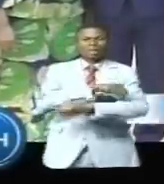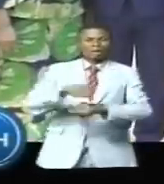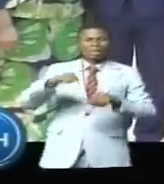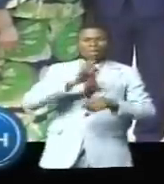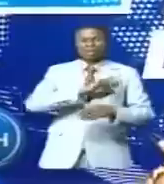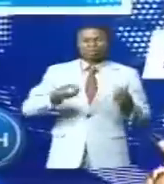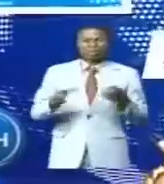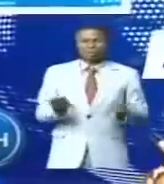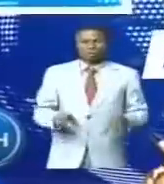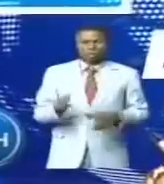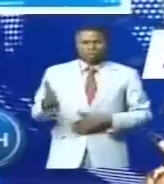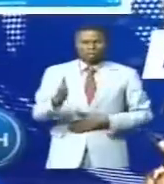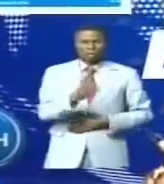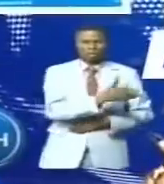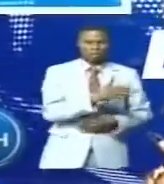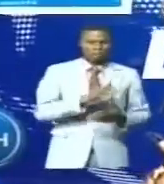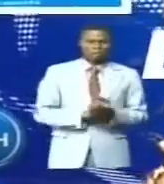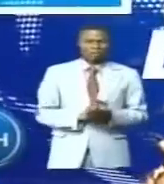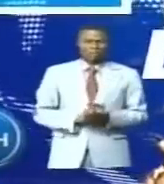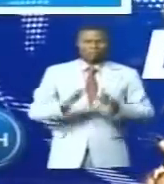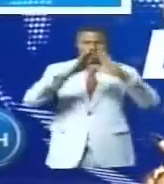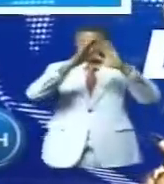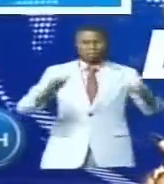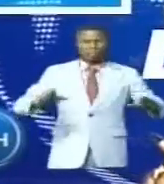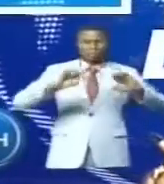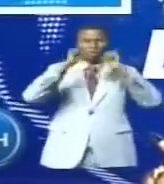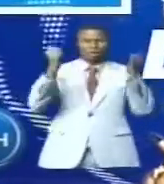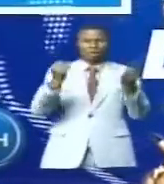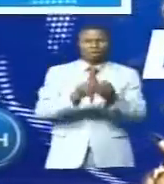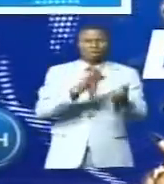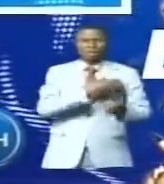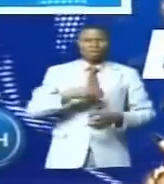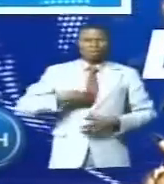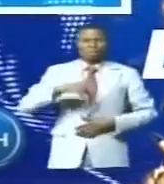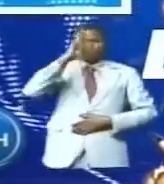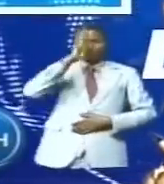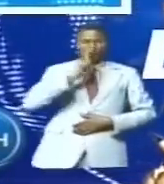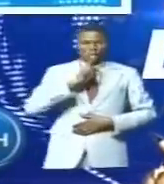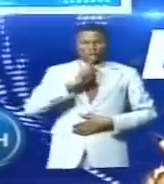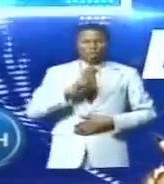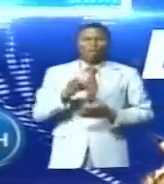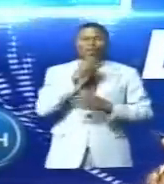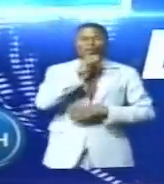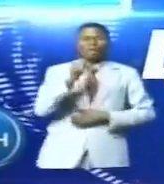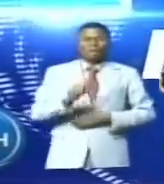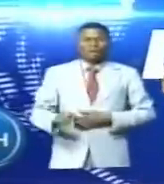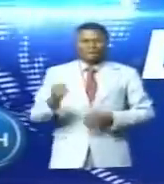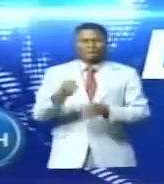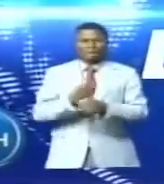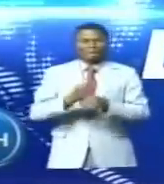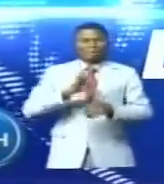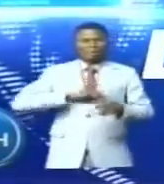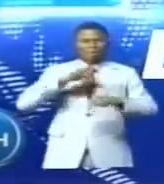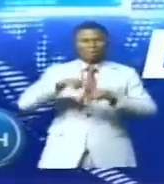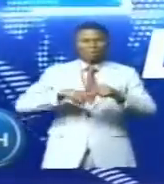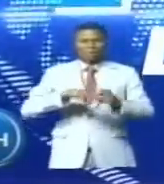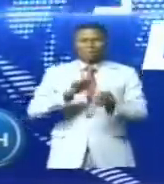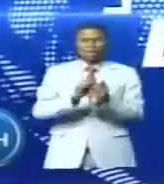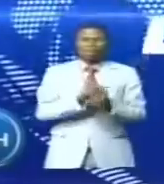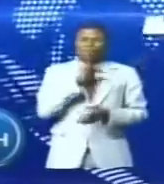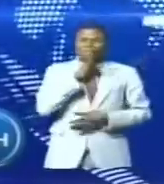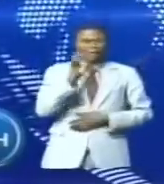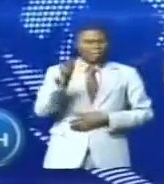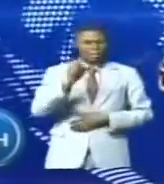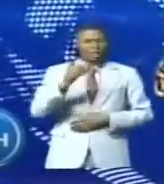RDC. Des logements sociaux pour les veuves et retraités de la police et des FARDC, ce n'est qu'une question des jours. On